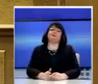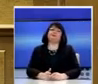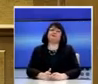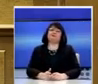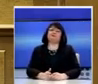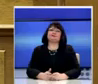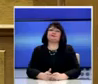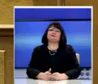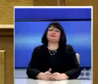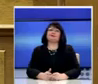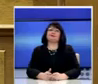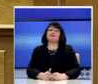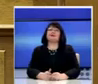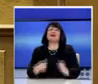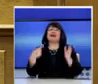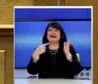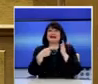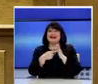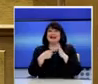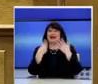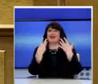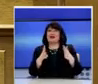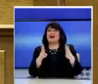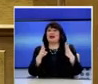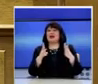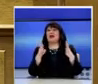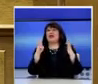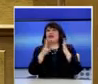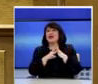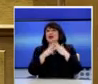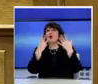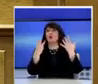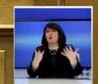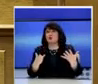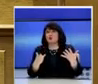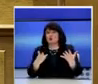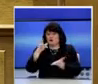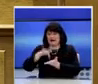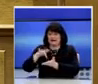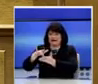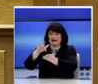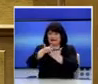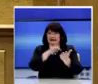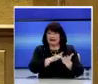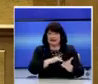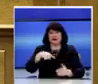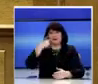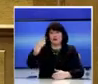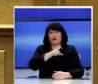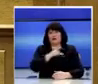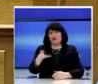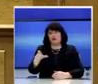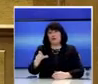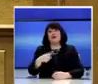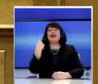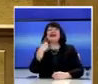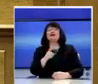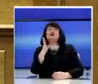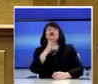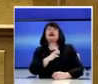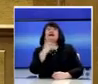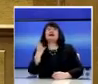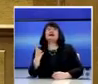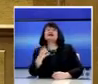Αντί για 1.018 εμβολιαστικά κέντρα, θα τεθούν σε λειτουργία μόλις την επόμενη εβδομάδα